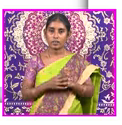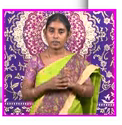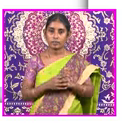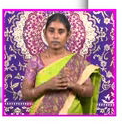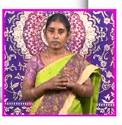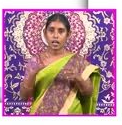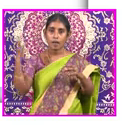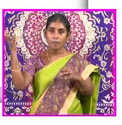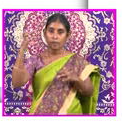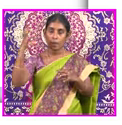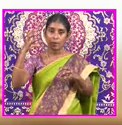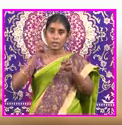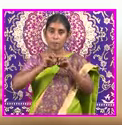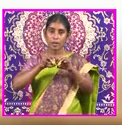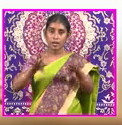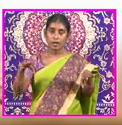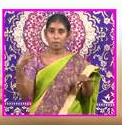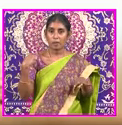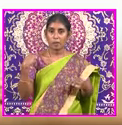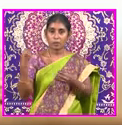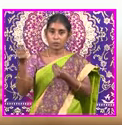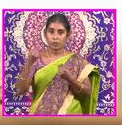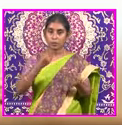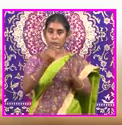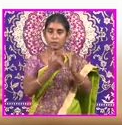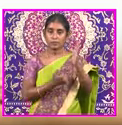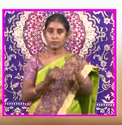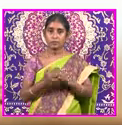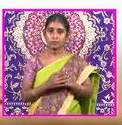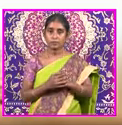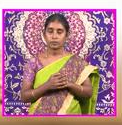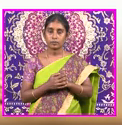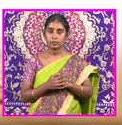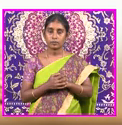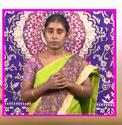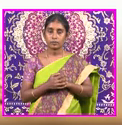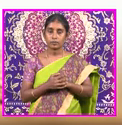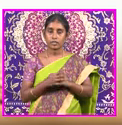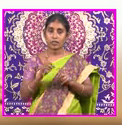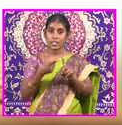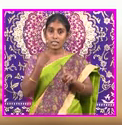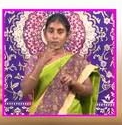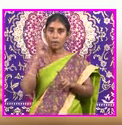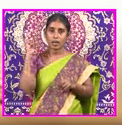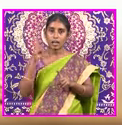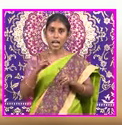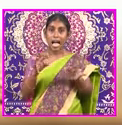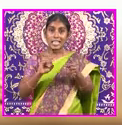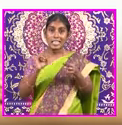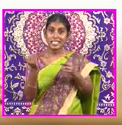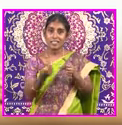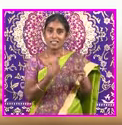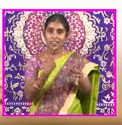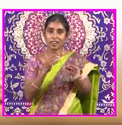நாம் ஏற்கனவே கூறியது போல் நாம் வாழும் பூமியானது கோள வடிவத்தில் இருப்பதனால் சூரியனுடைய செங்குத்து கதிர்கள்